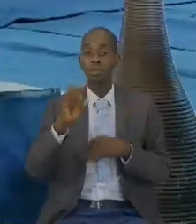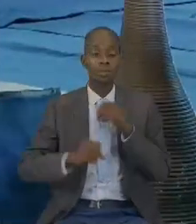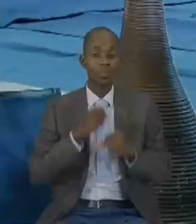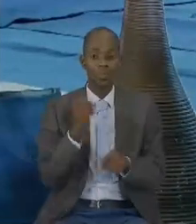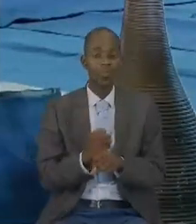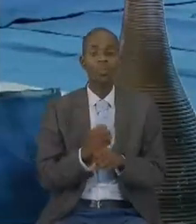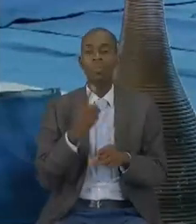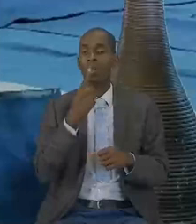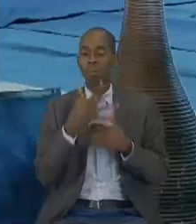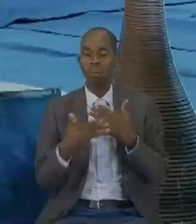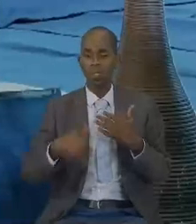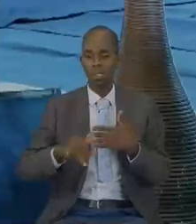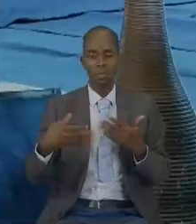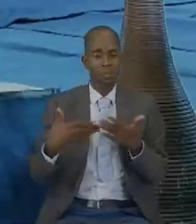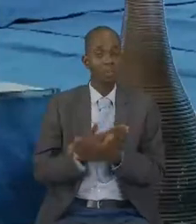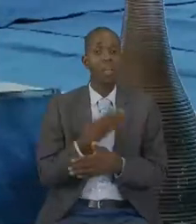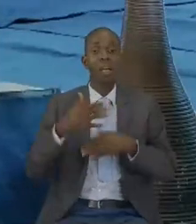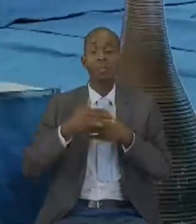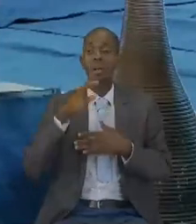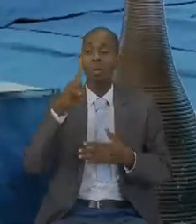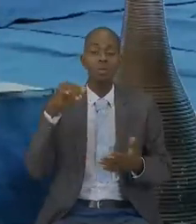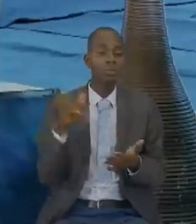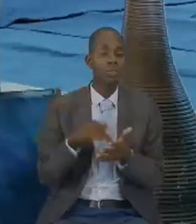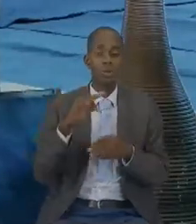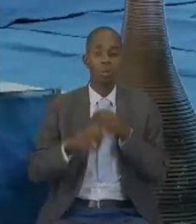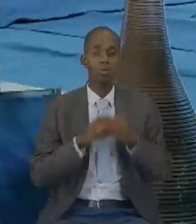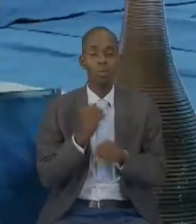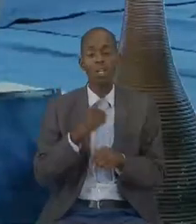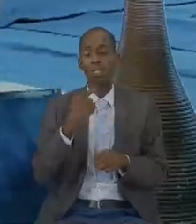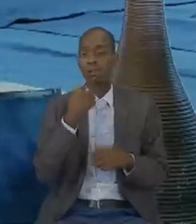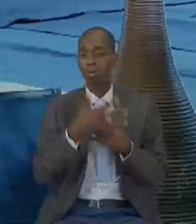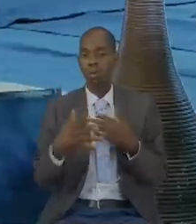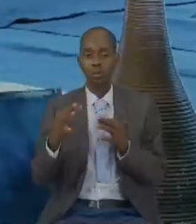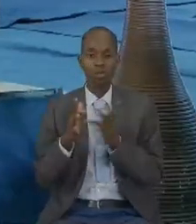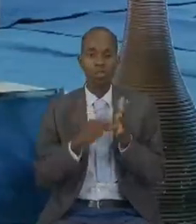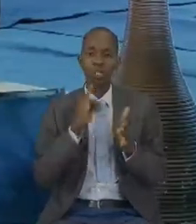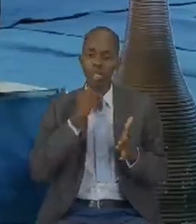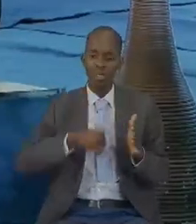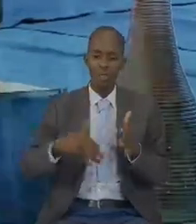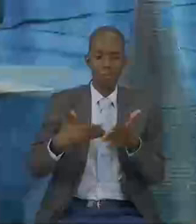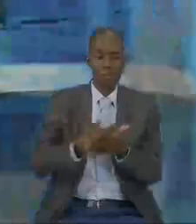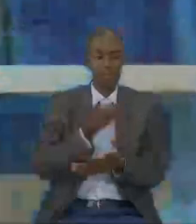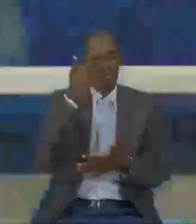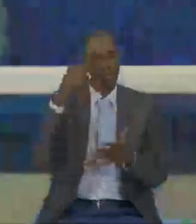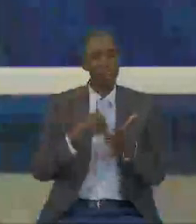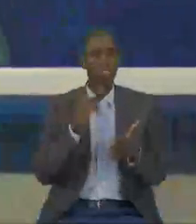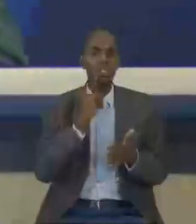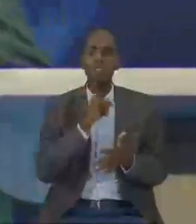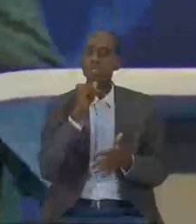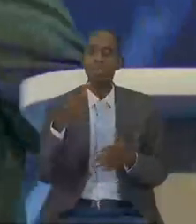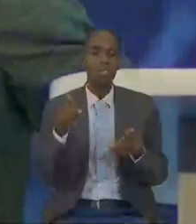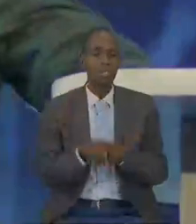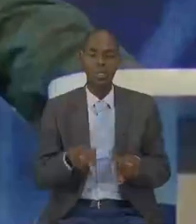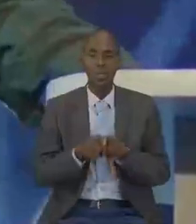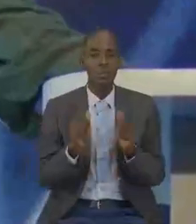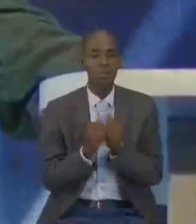est frais. Après des milliers d'années, le sang de Jésus est encore frais. Parce que